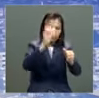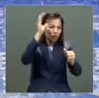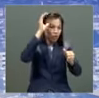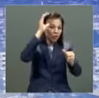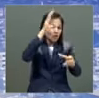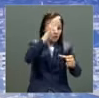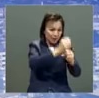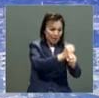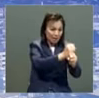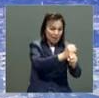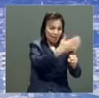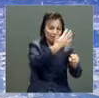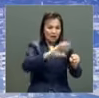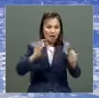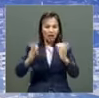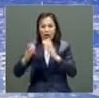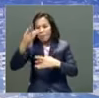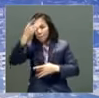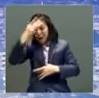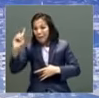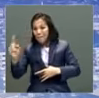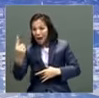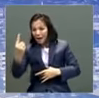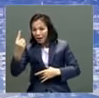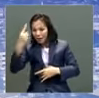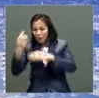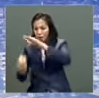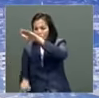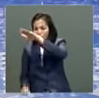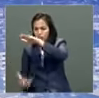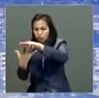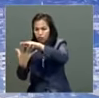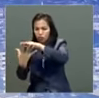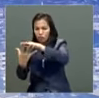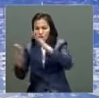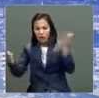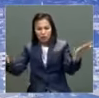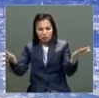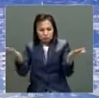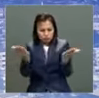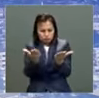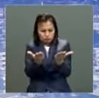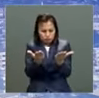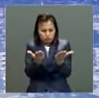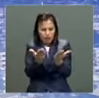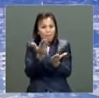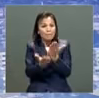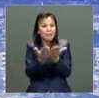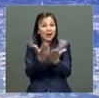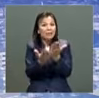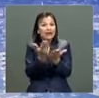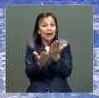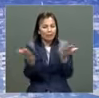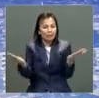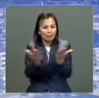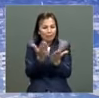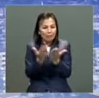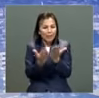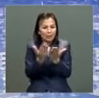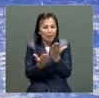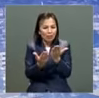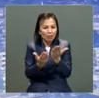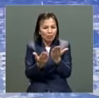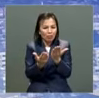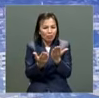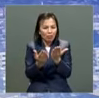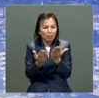ลองเอาชุดข้อมูลของผู้ป่วยใหม่ใส่เข้าไปมันก็คำนวณขึ้นมาครับว่าเหมือนกันไหมกับคนนี้ที่เคยเก่าใหม่รายนี้